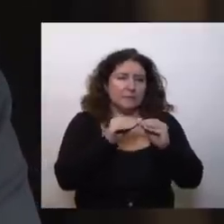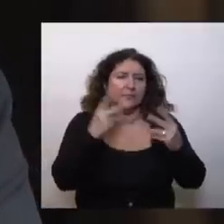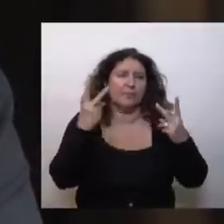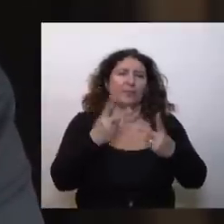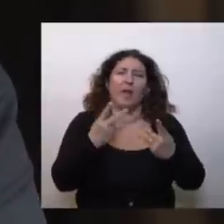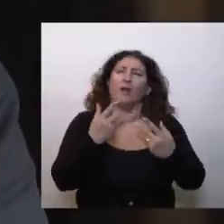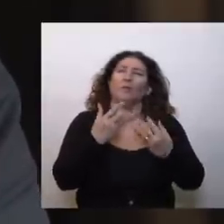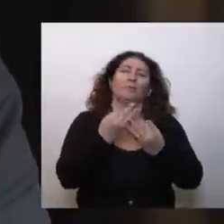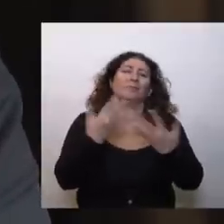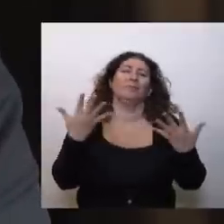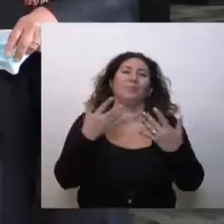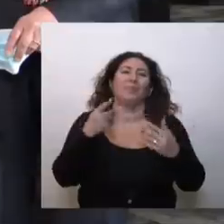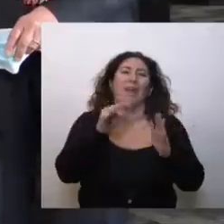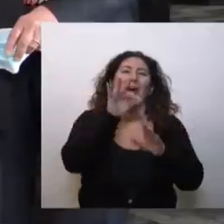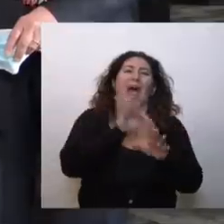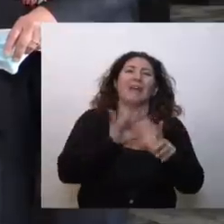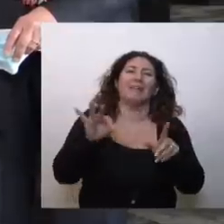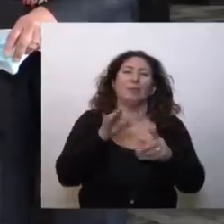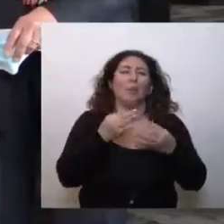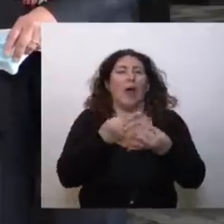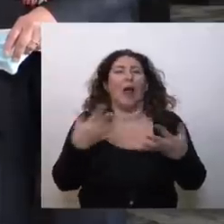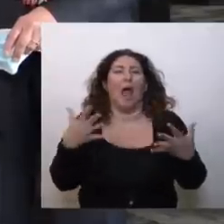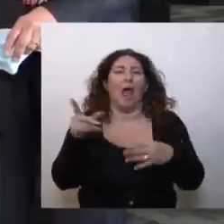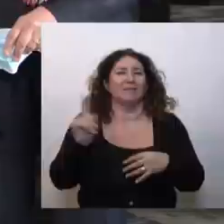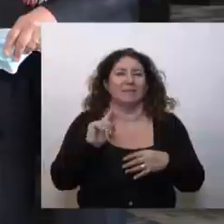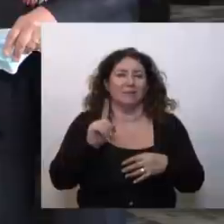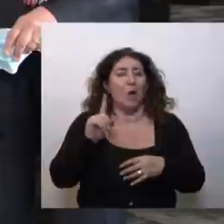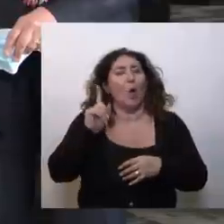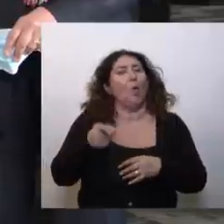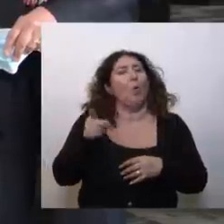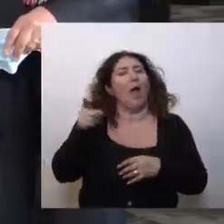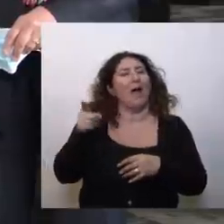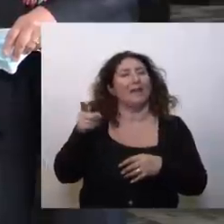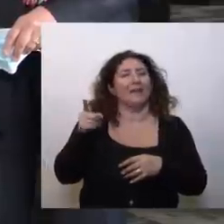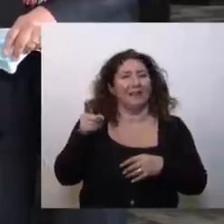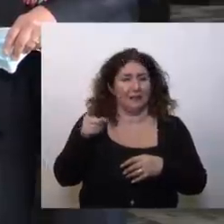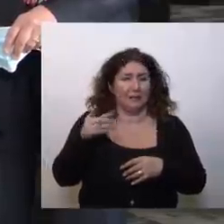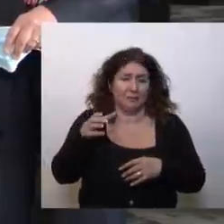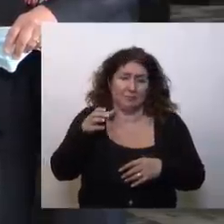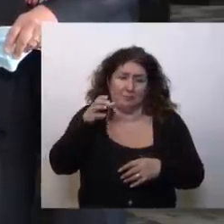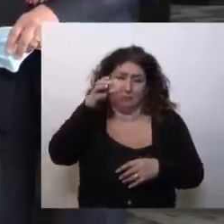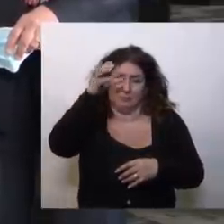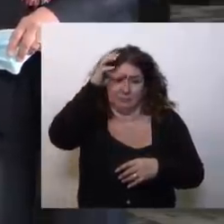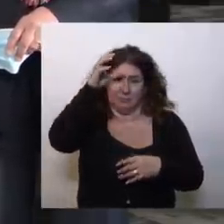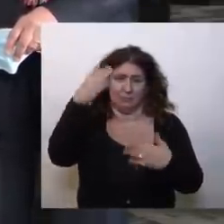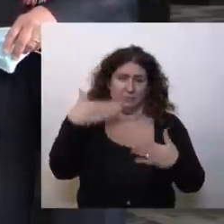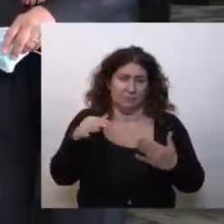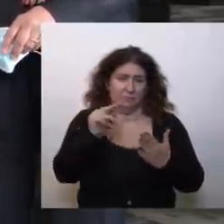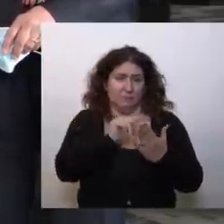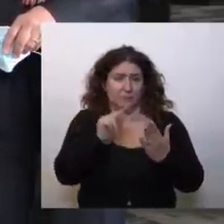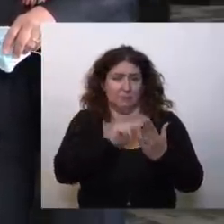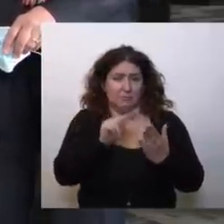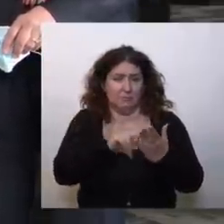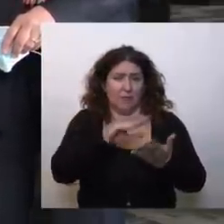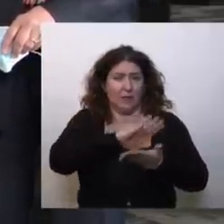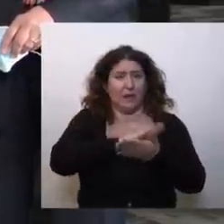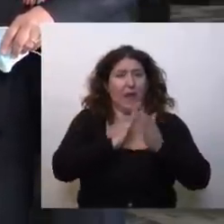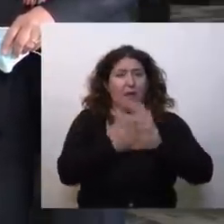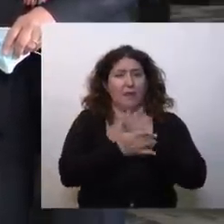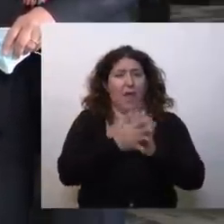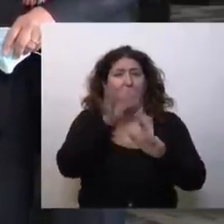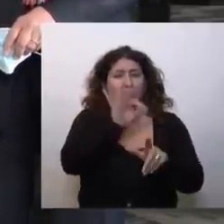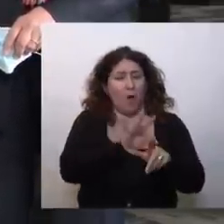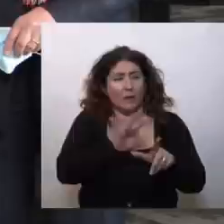regola classica dell'architettura. Guarini era una persona assai colta, ha scritto un trattato dell'architettura,